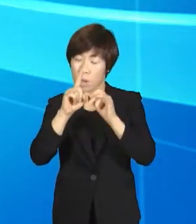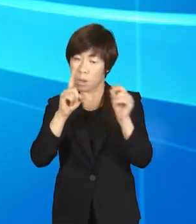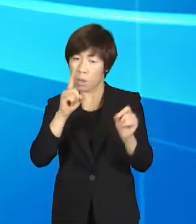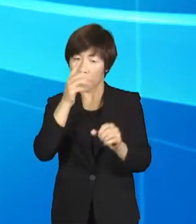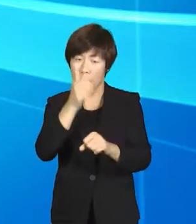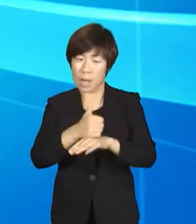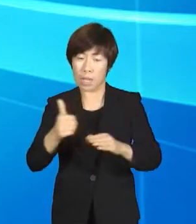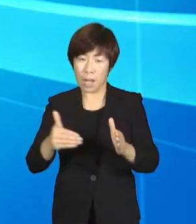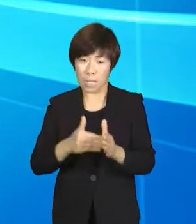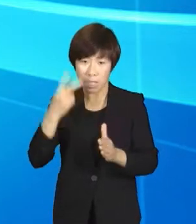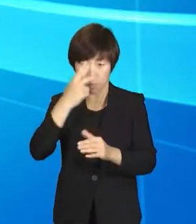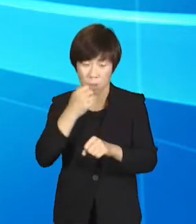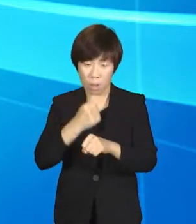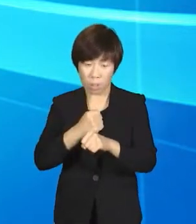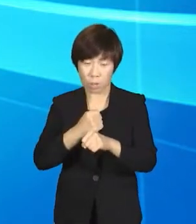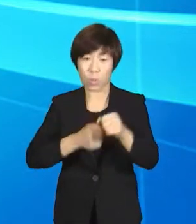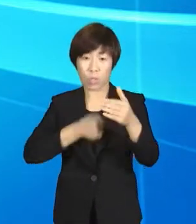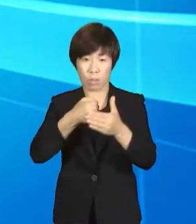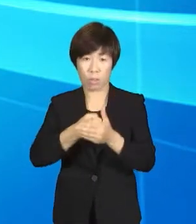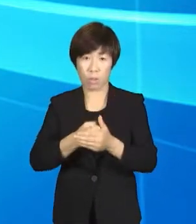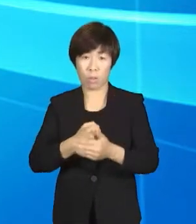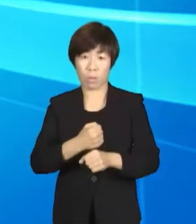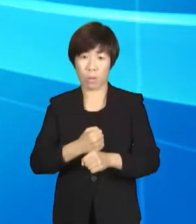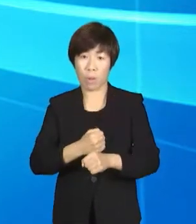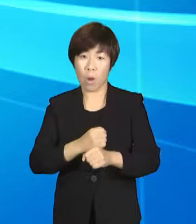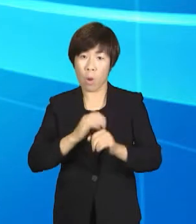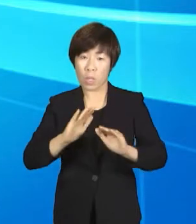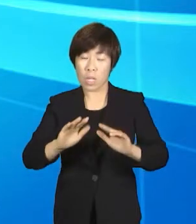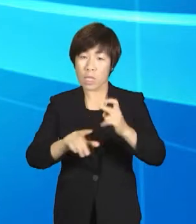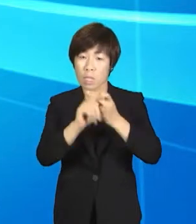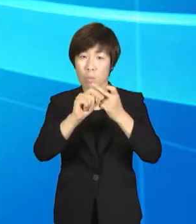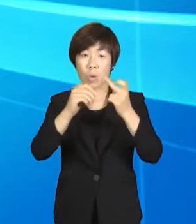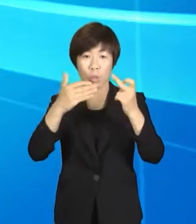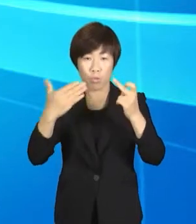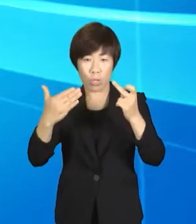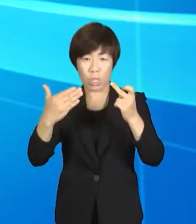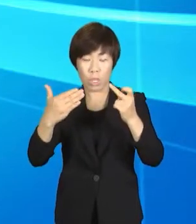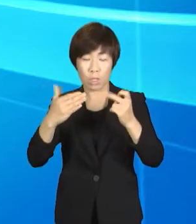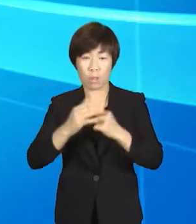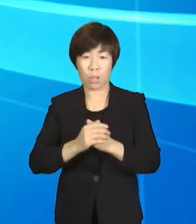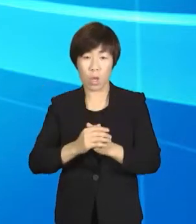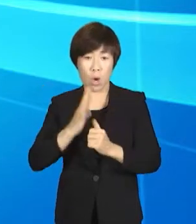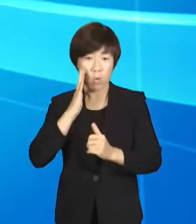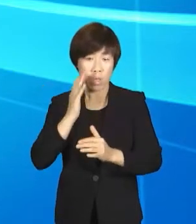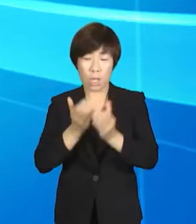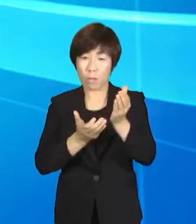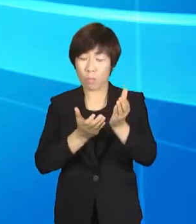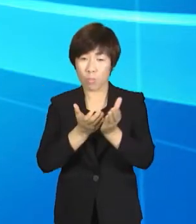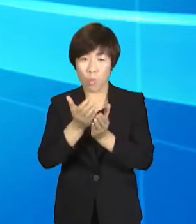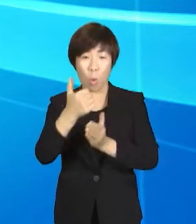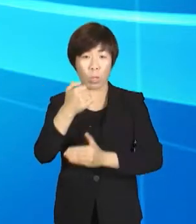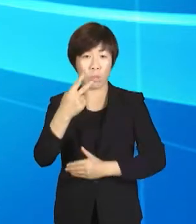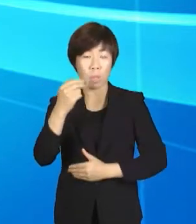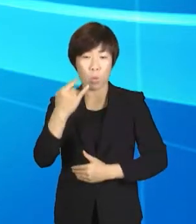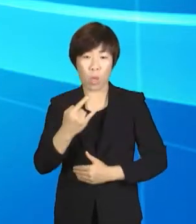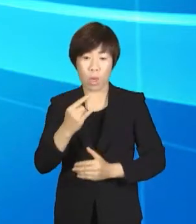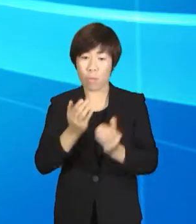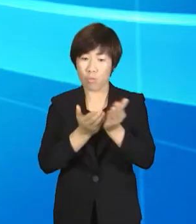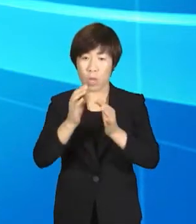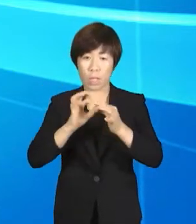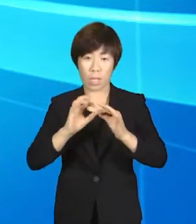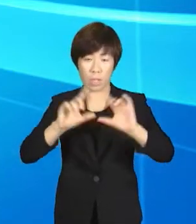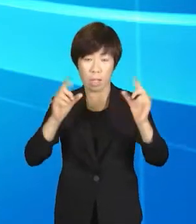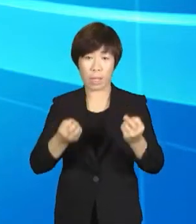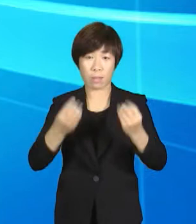심사 의결을 거쳐 포상 대상자를 최종 확정할 계획이며 오는 12월 9일 울산 롯데호텔에서 열리는